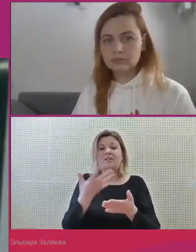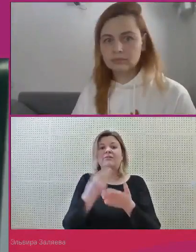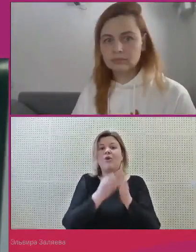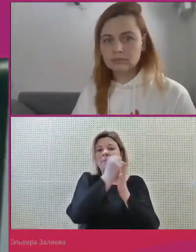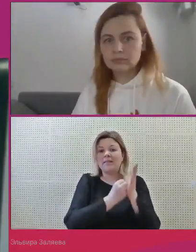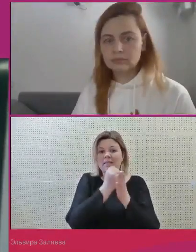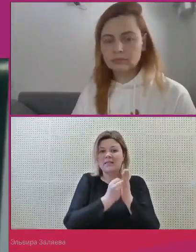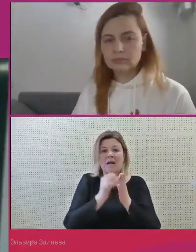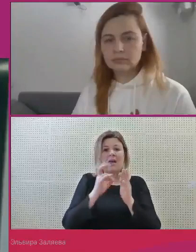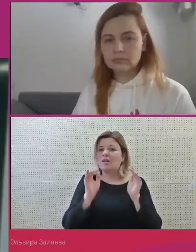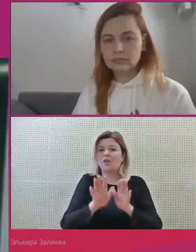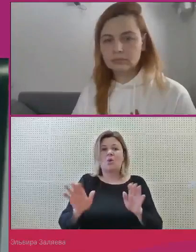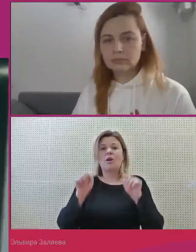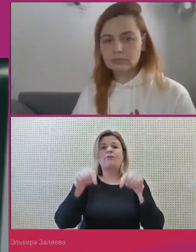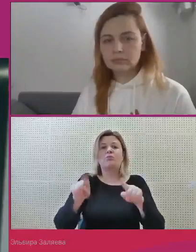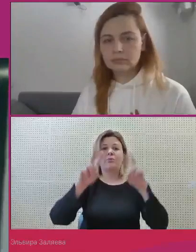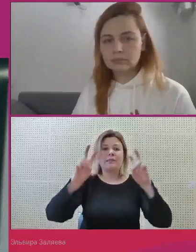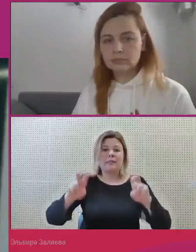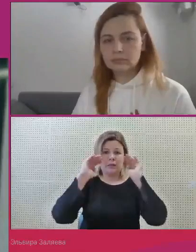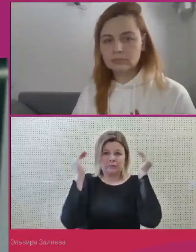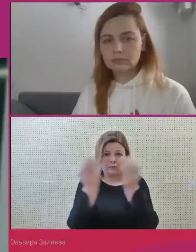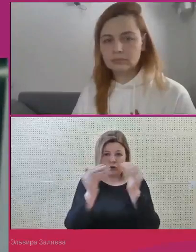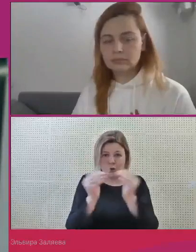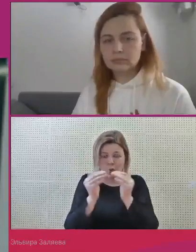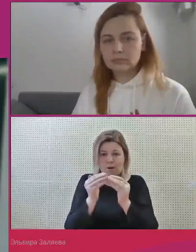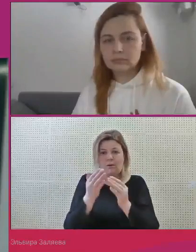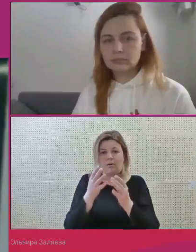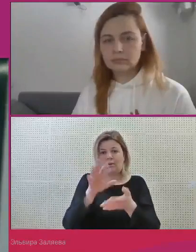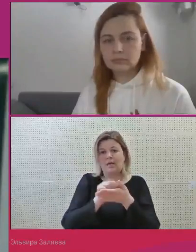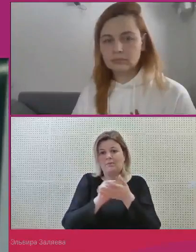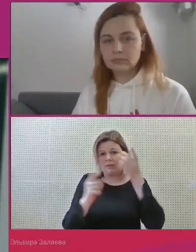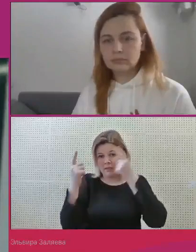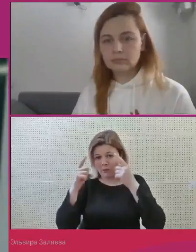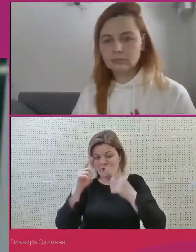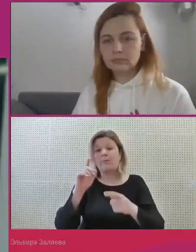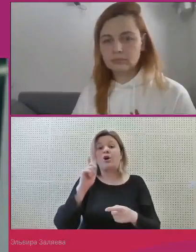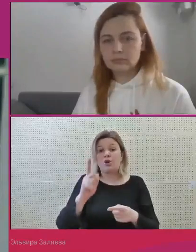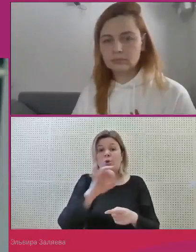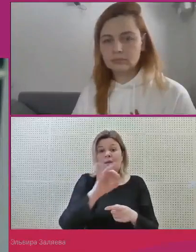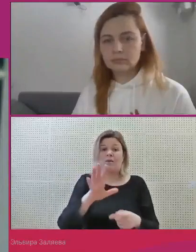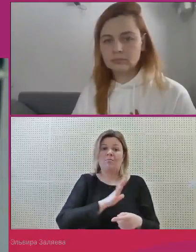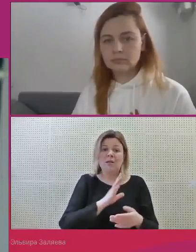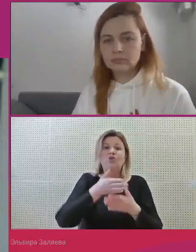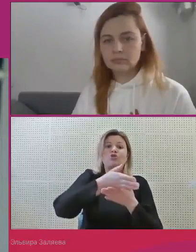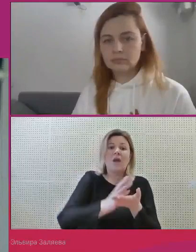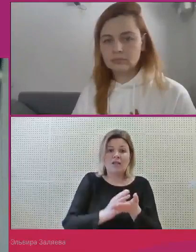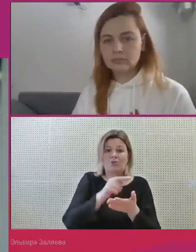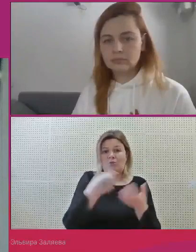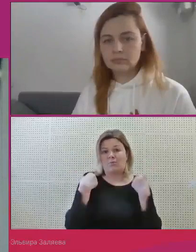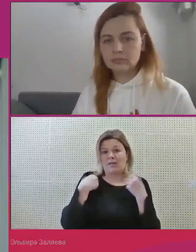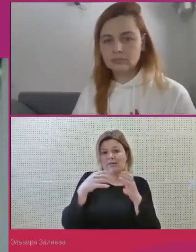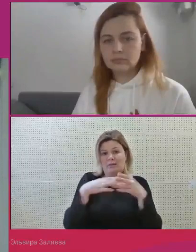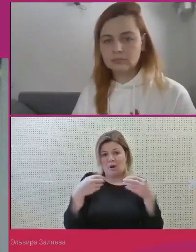или заниматься творчеством, но и быть причастным к спортивному сообществу, знакомиться с людьми из мира спорта и, конечно